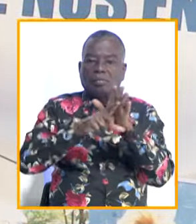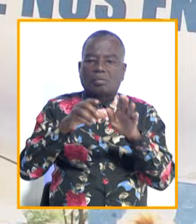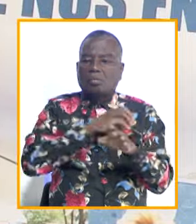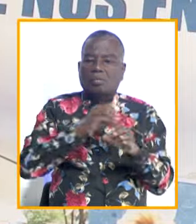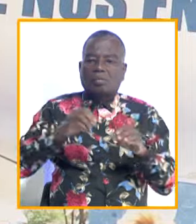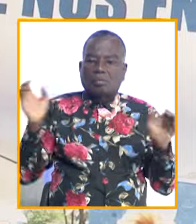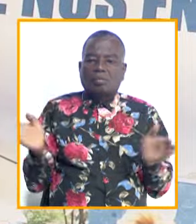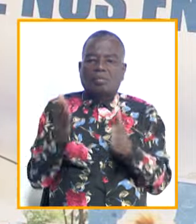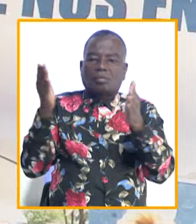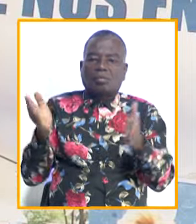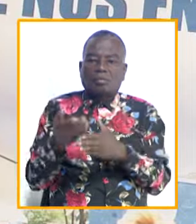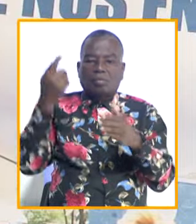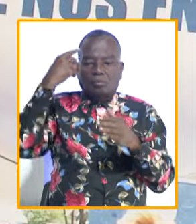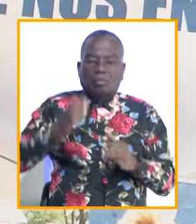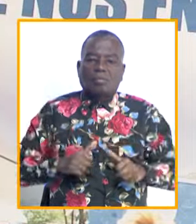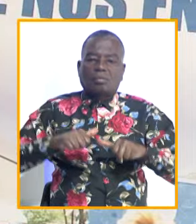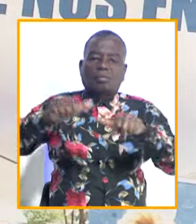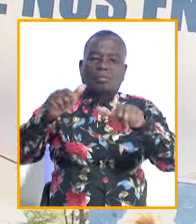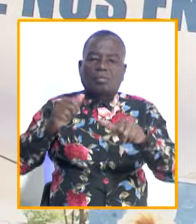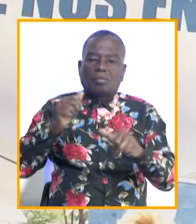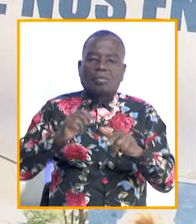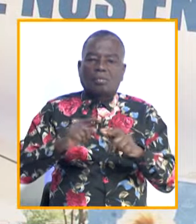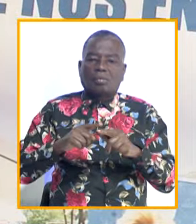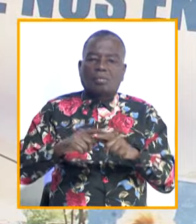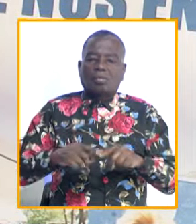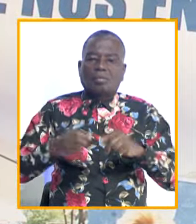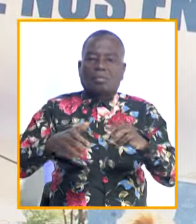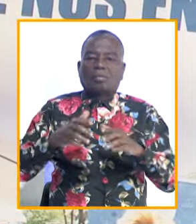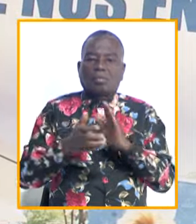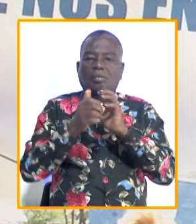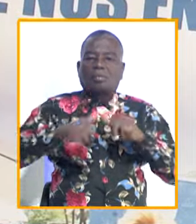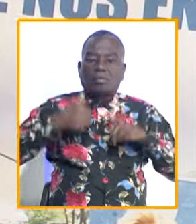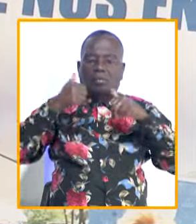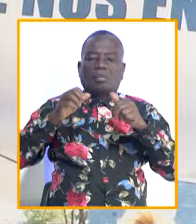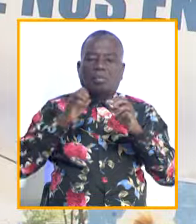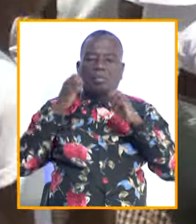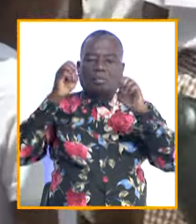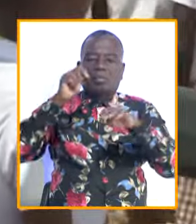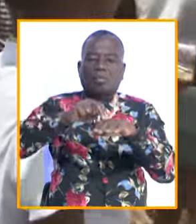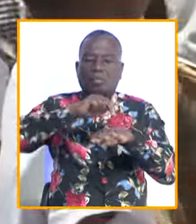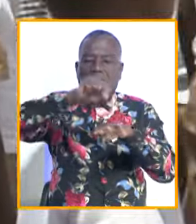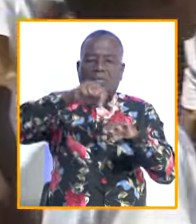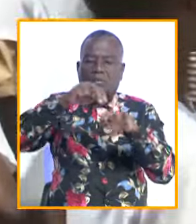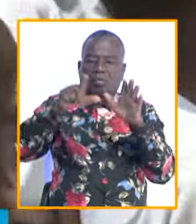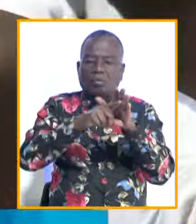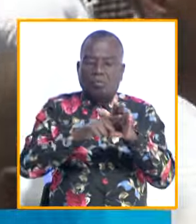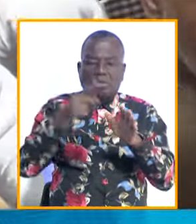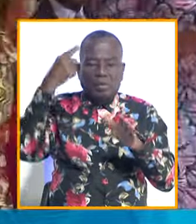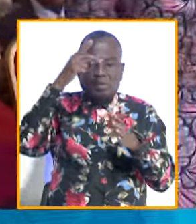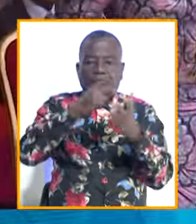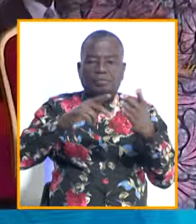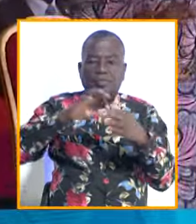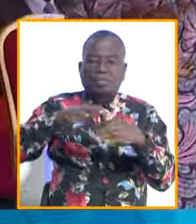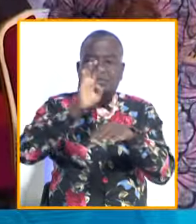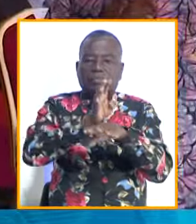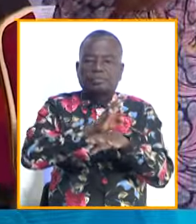votre motivation pour continuer à viser l'excellence de notre éducation nationale. Pour cette étape de Boaké, Dominique